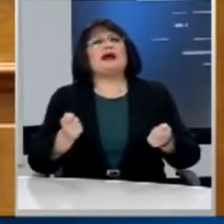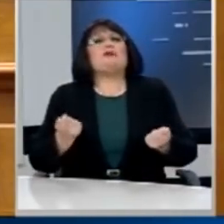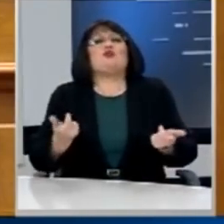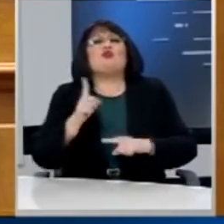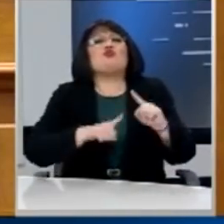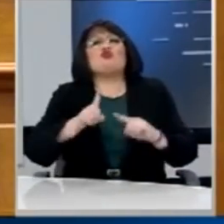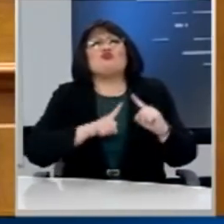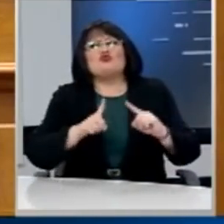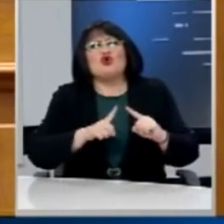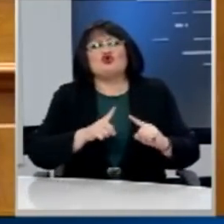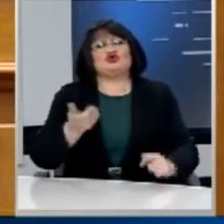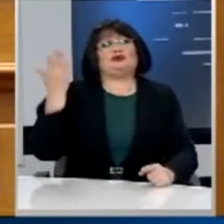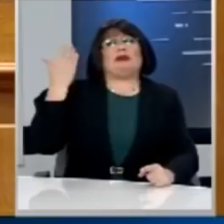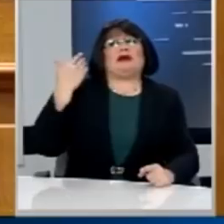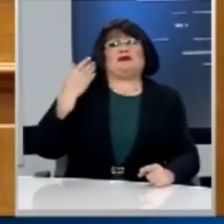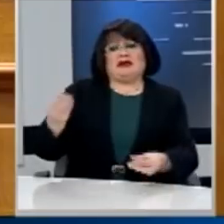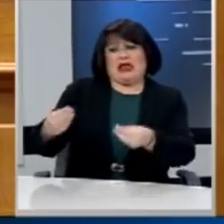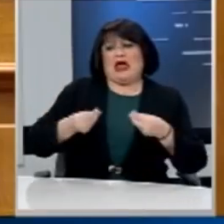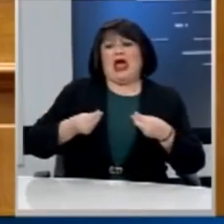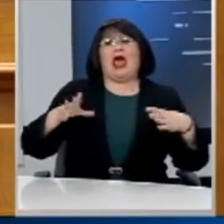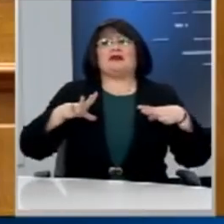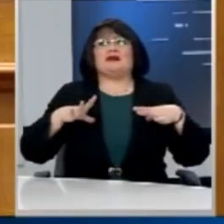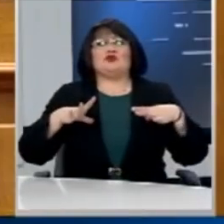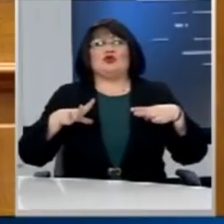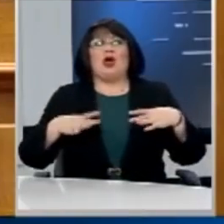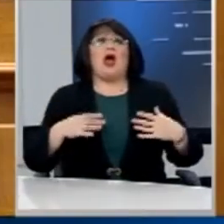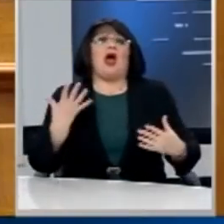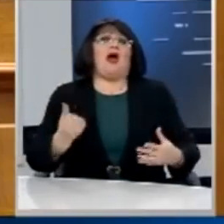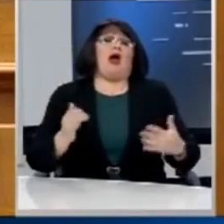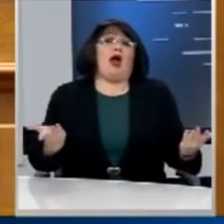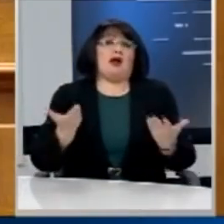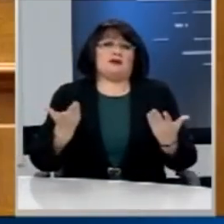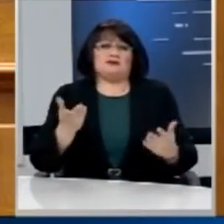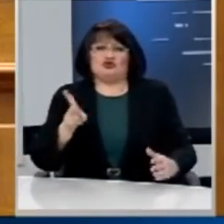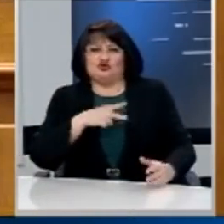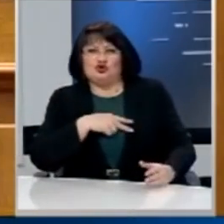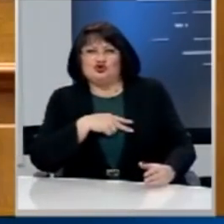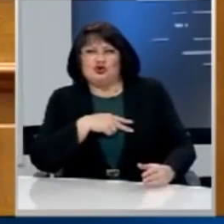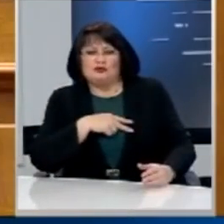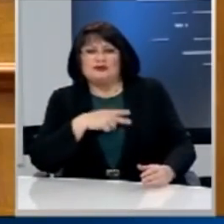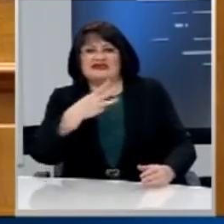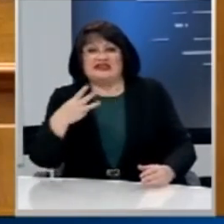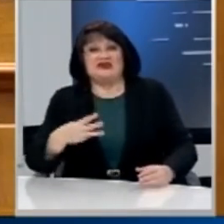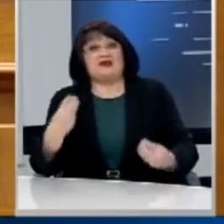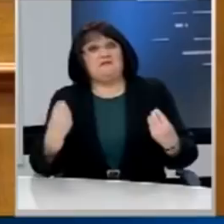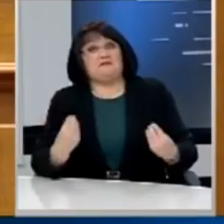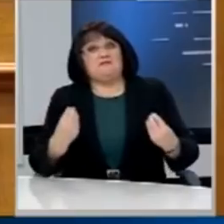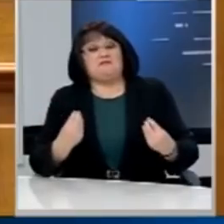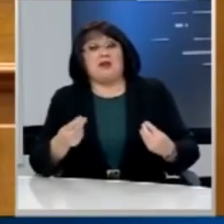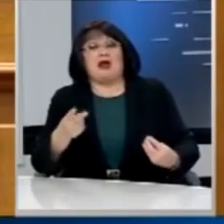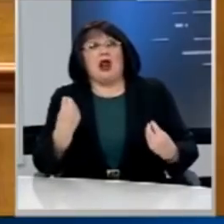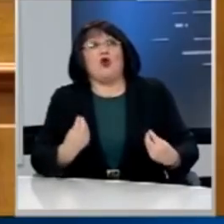οφείλεται περίπου στο χθες, τι να πω. Αν ίσχυε κάτι τέτοιο, κύριοι του ΣΥΡΙΖΑ,